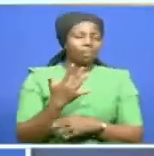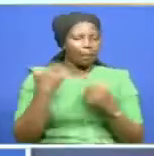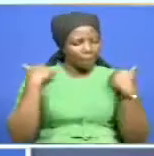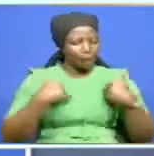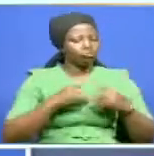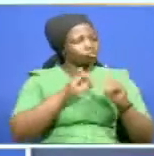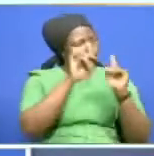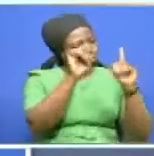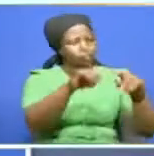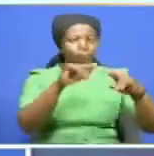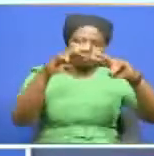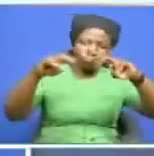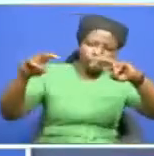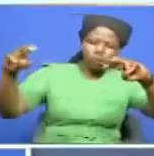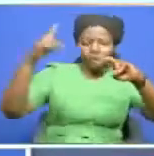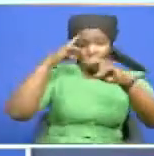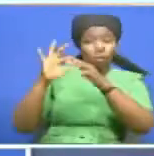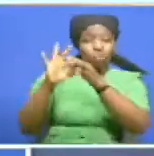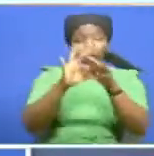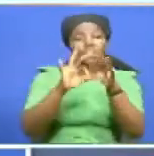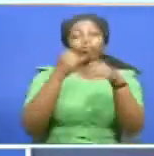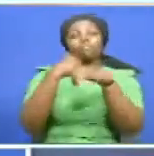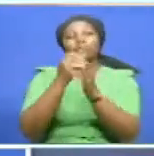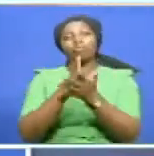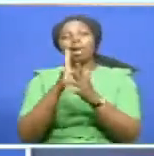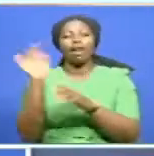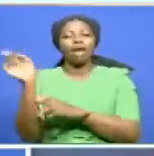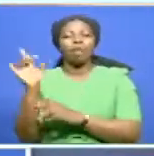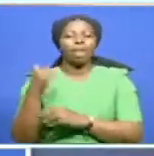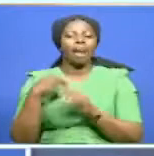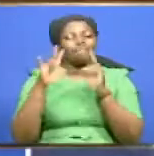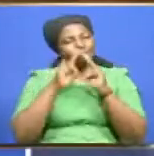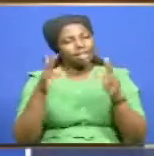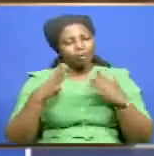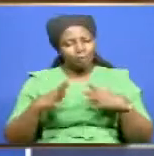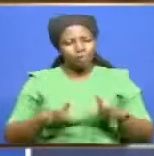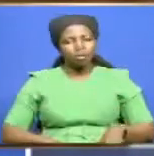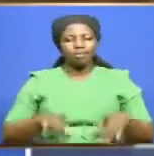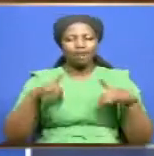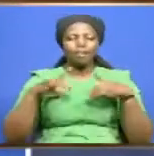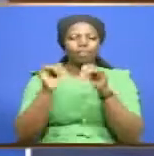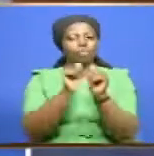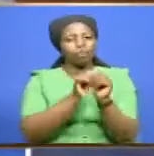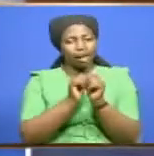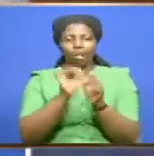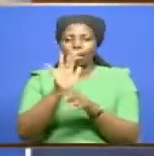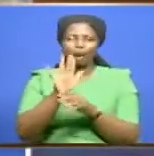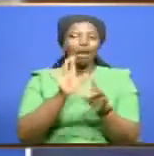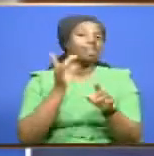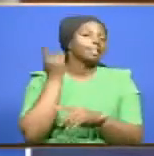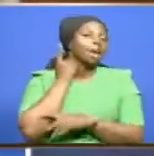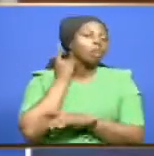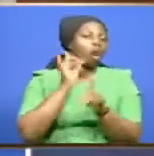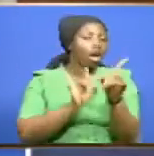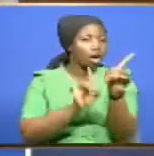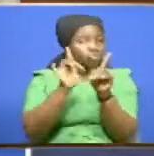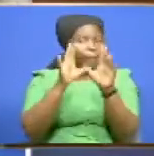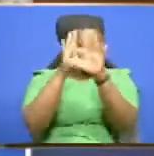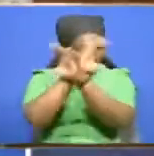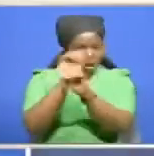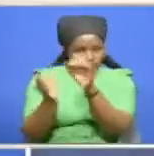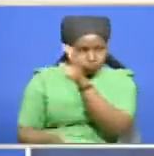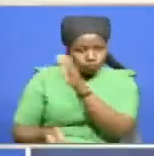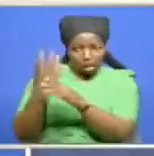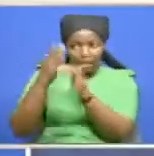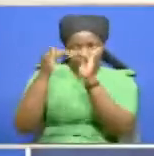handshake. Ndio Nairobi iwe na amani wananchi waishi pamoja. During his tour of Dandora, the head of state unveiled the